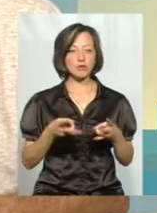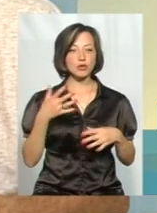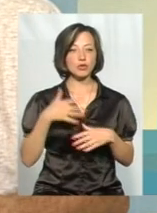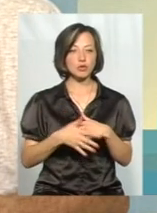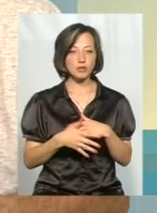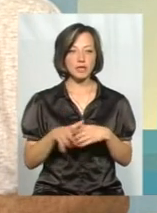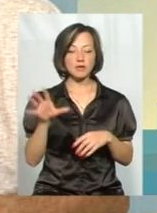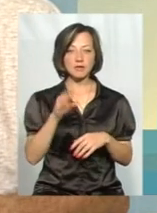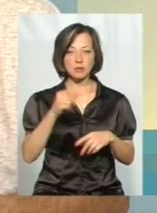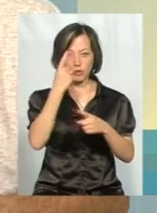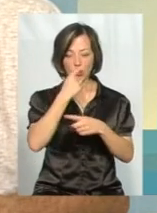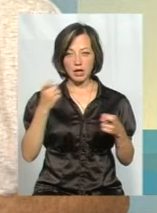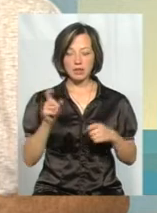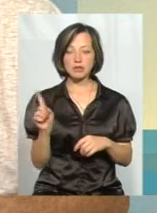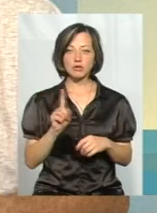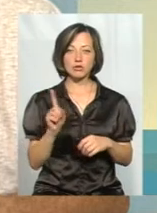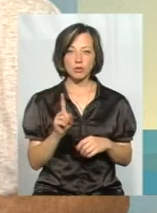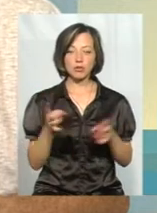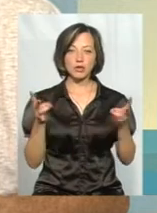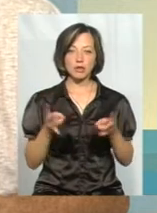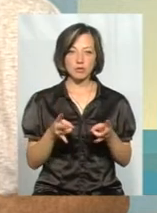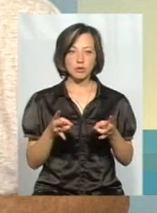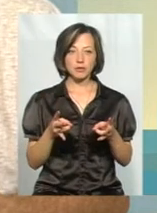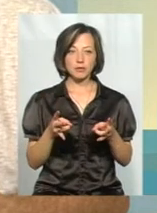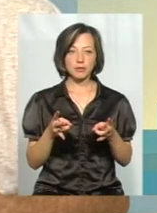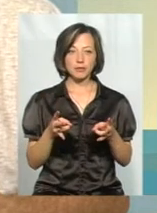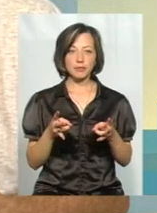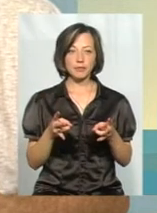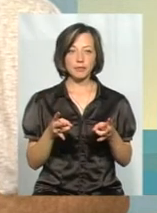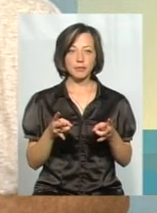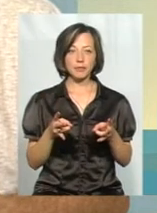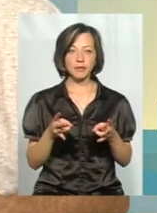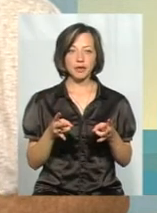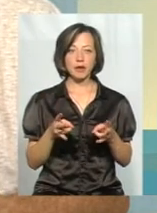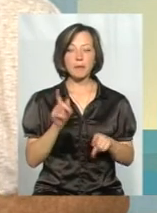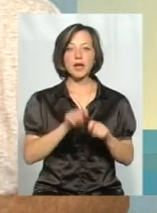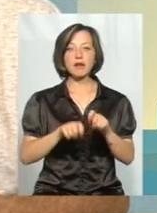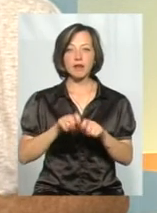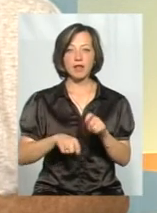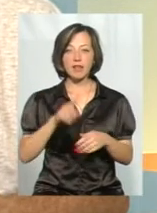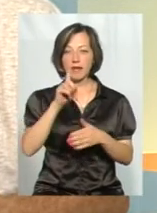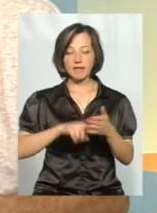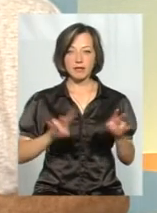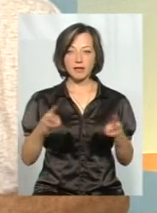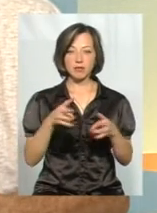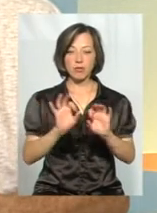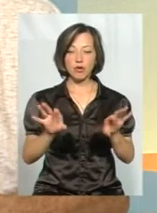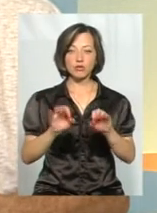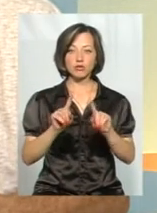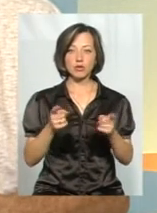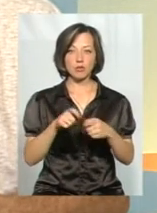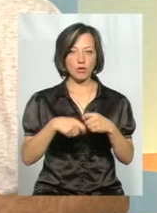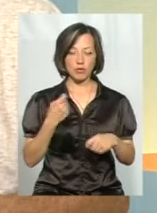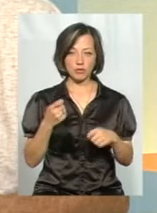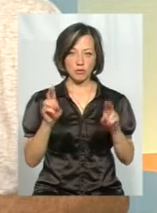зрозуміти і всім донести, що потрібно викликати поліцію. Тобто не потрібно вірити на слово, коли вам громадяни пояснюють, чому вони не